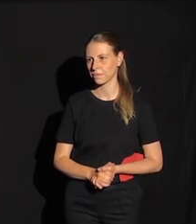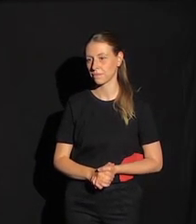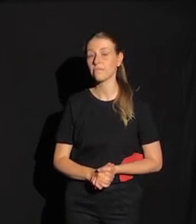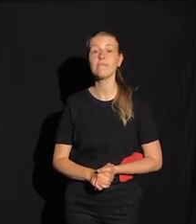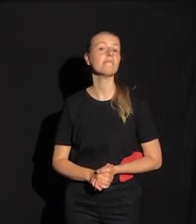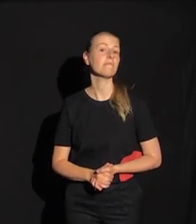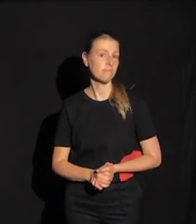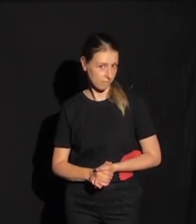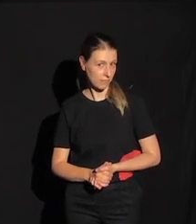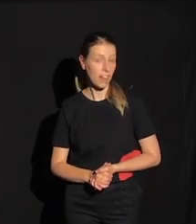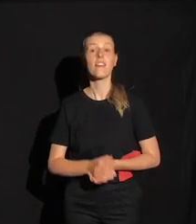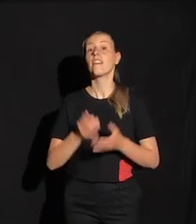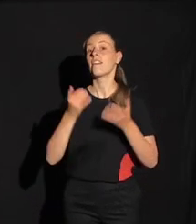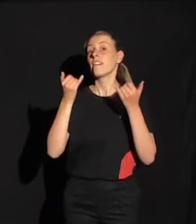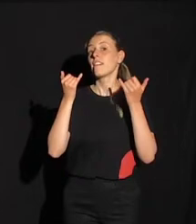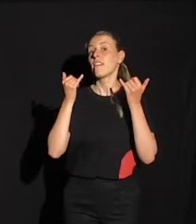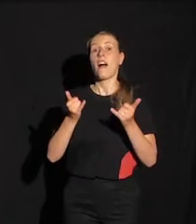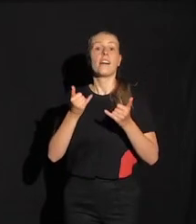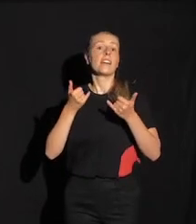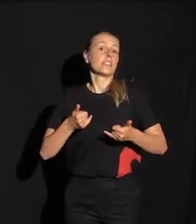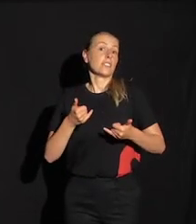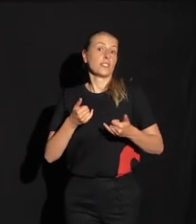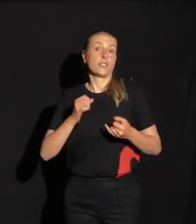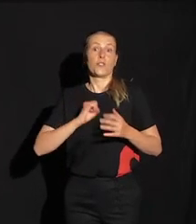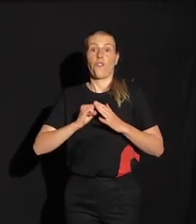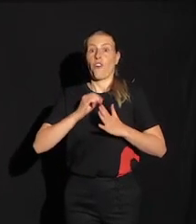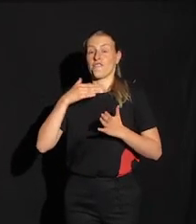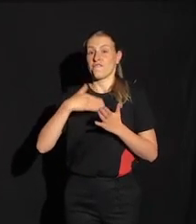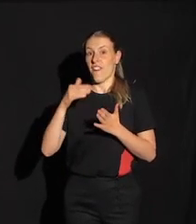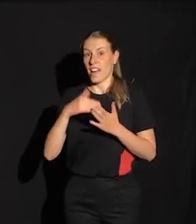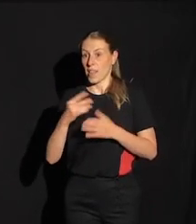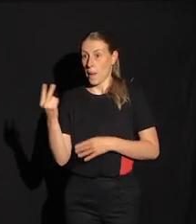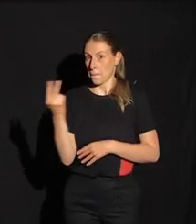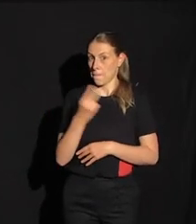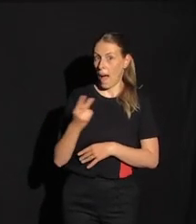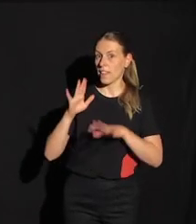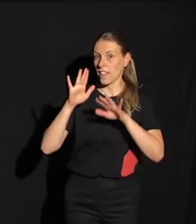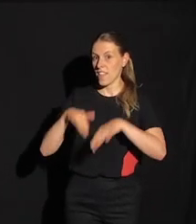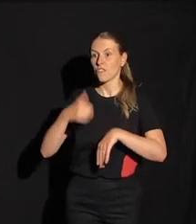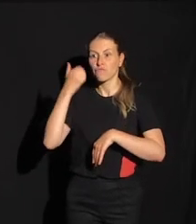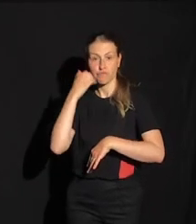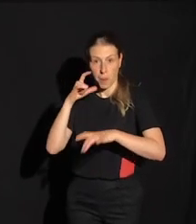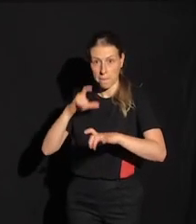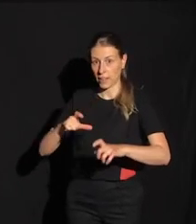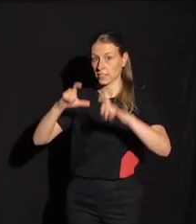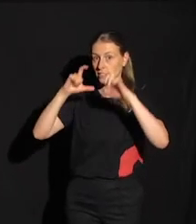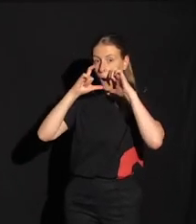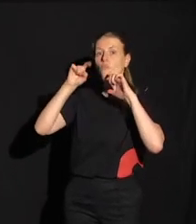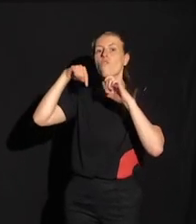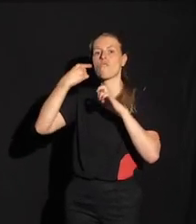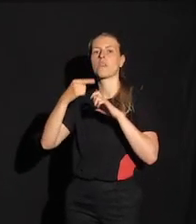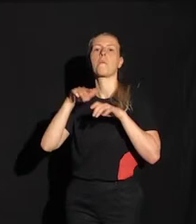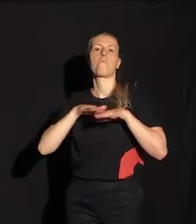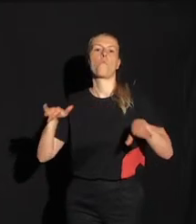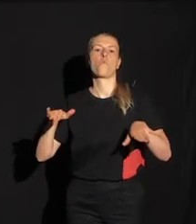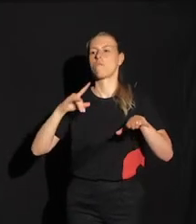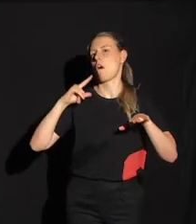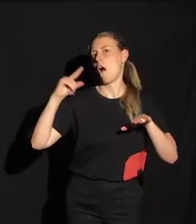Ja, es geht auch schon gleich weiter. Ihr dürft jetzt dezent mit euren Masken die Bühne verlassen und ich